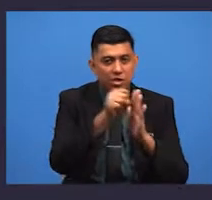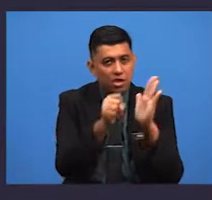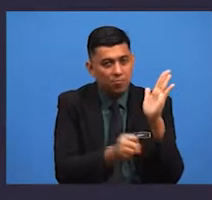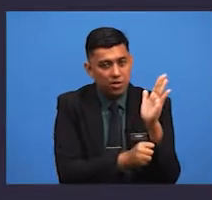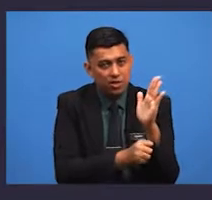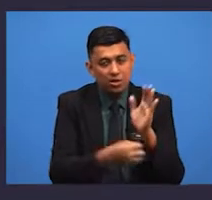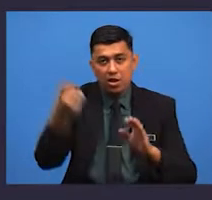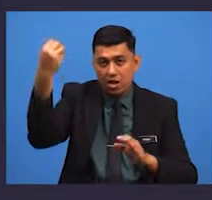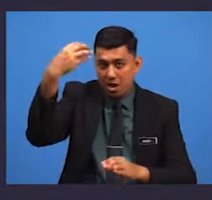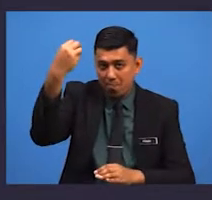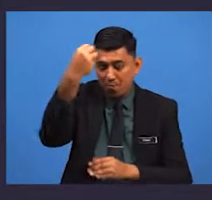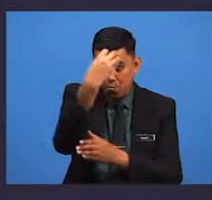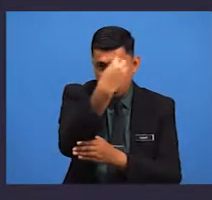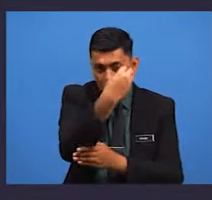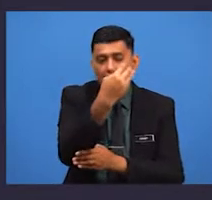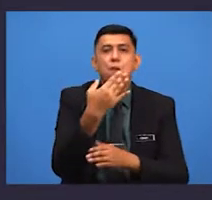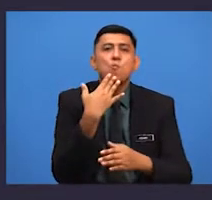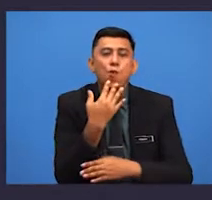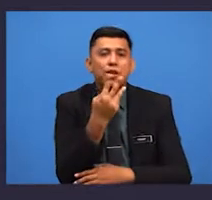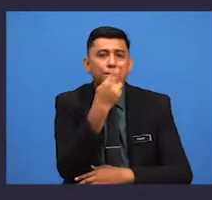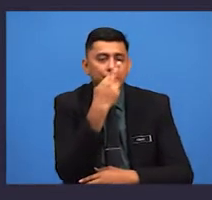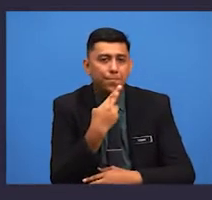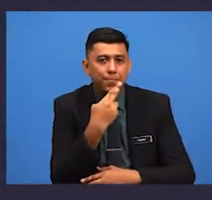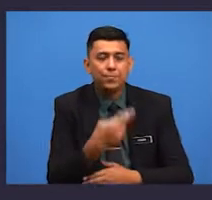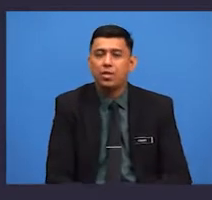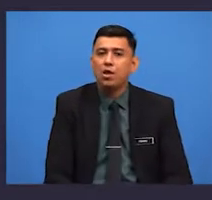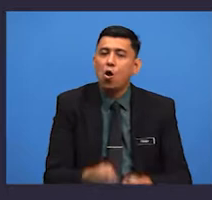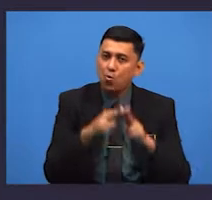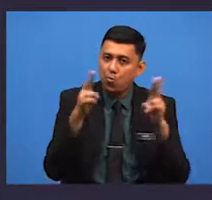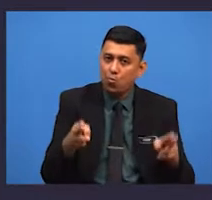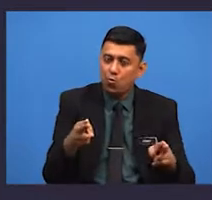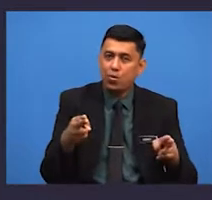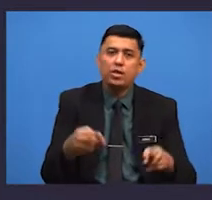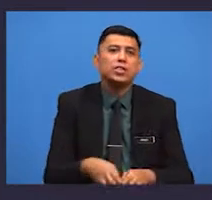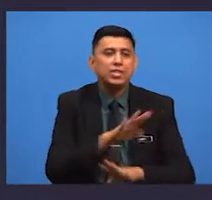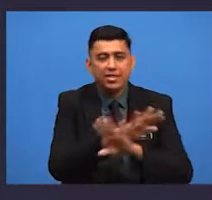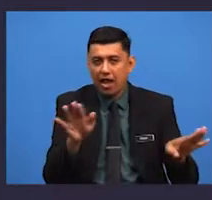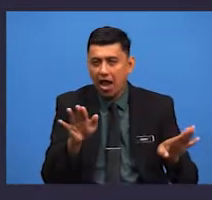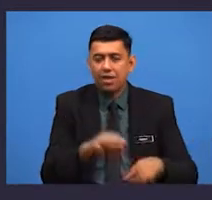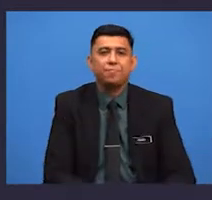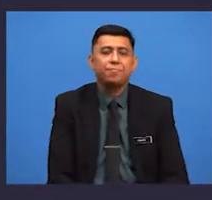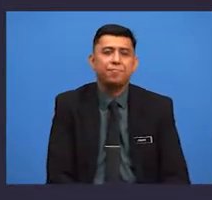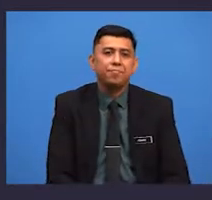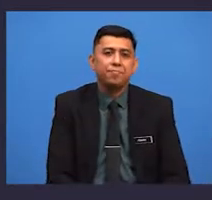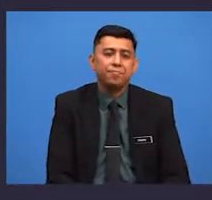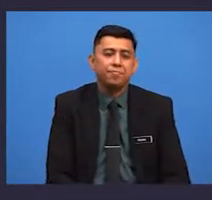selagi syarat lampu isyarat berwarna merah yang diuji adalah